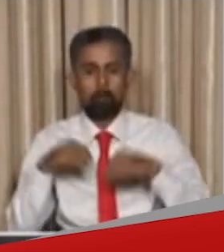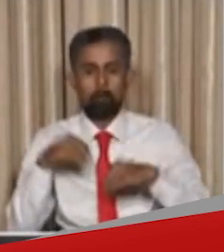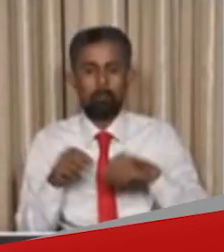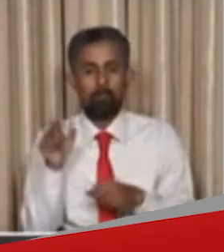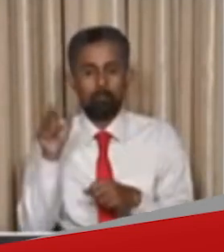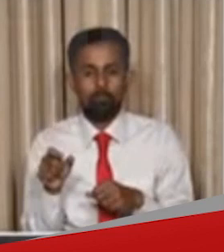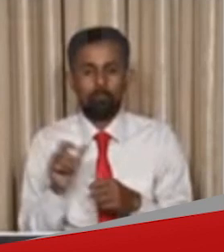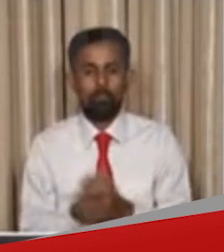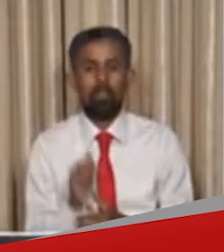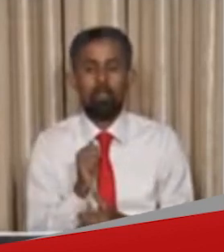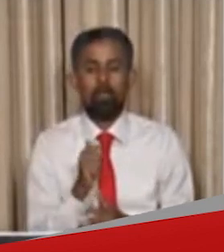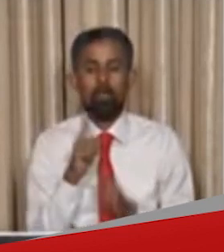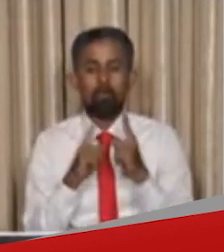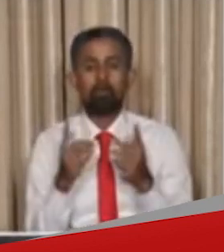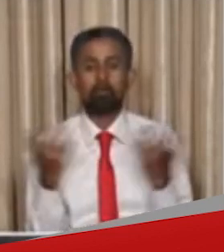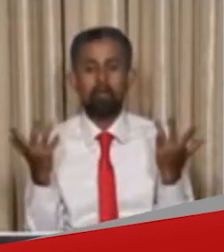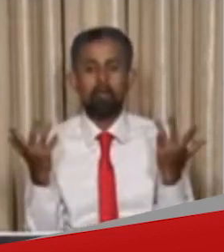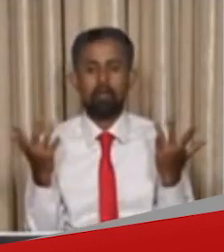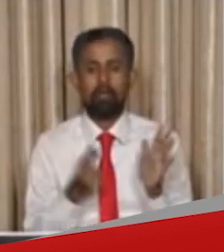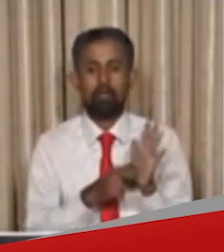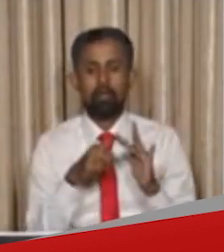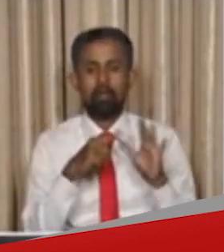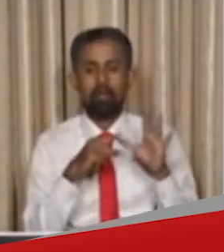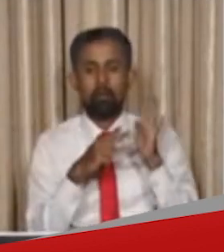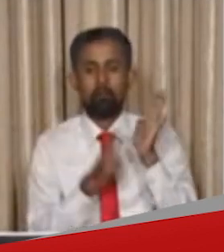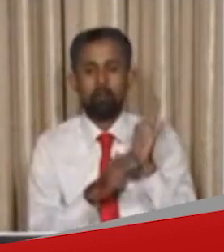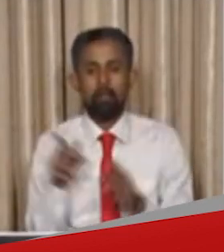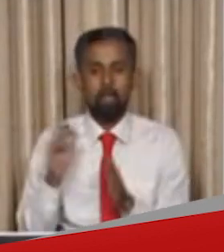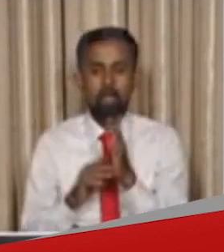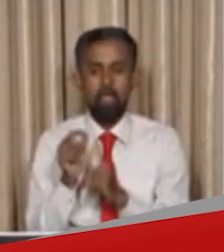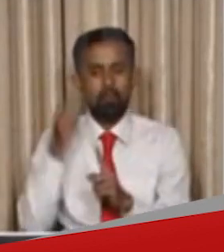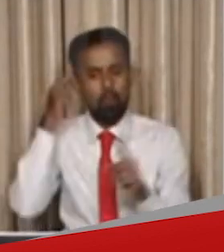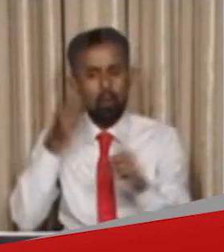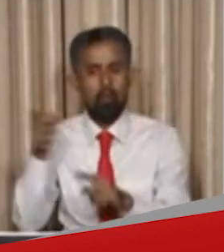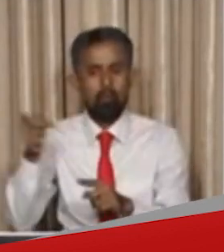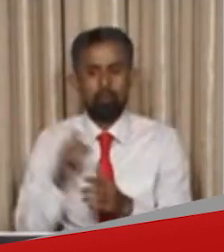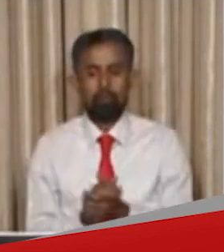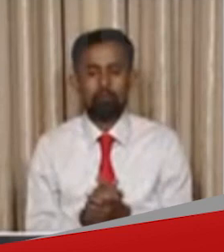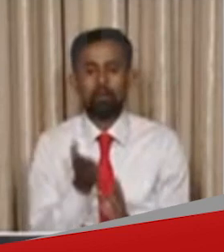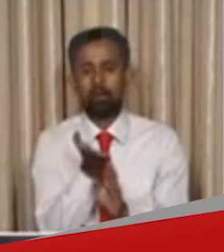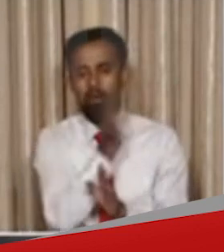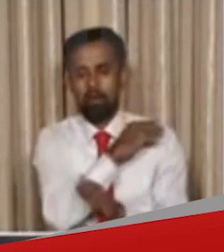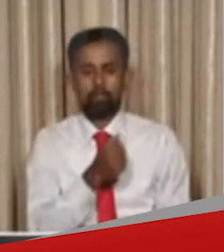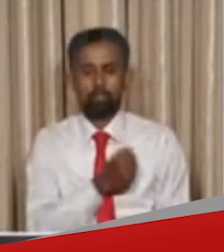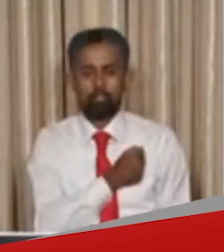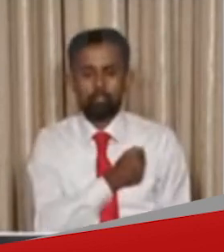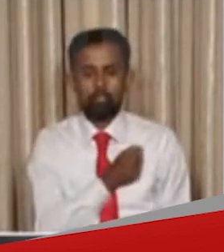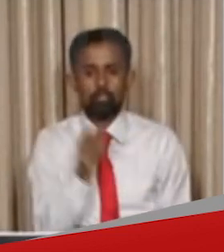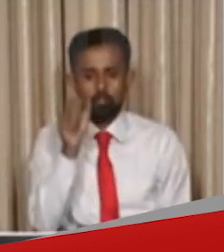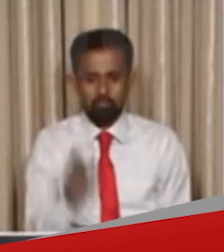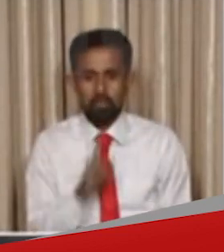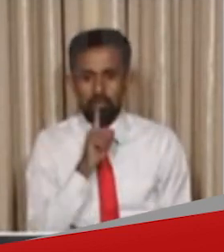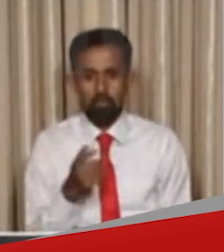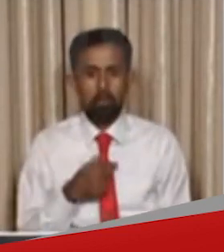දේශපාලකෙන්ට ඇයි කතා කරන්න බැරි මේ නිමල් සිරිපාද සිල්ලලාගේ ඇමතිවරු ගැන? එතකොට මීට කලින් තානාපතිවරු පවා ප්‍රකාශ කළා